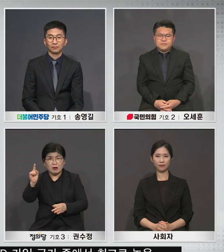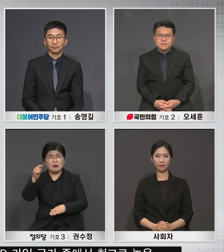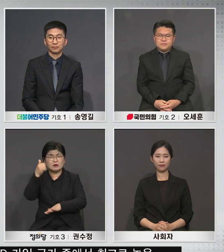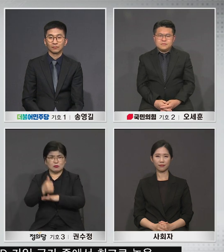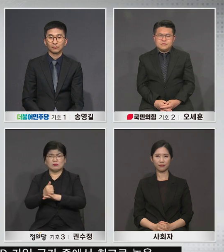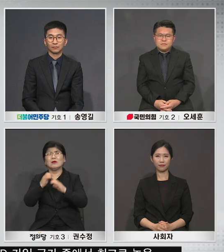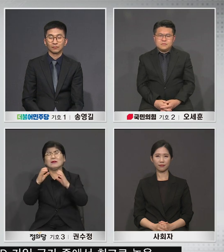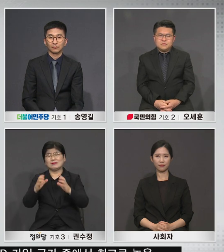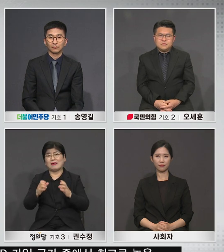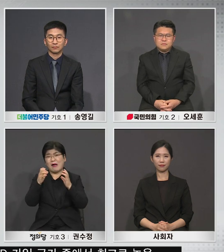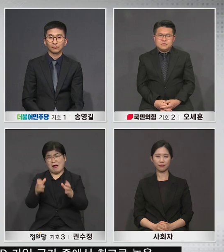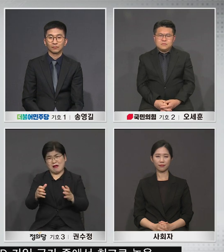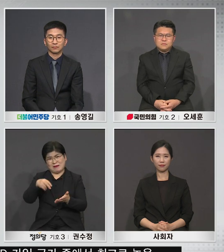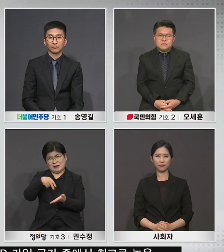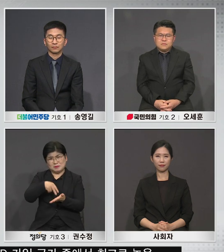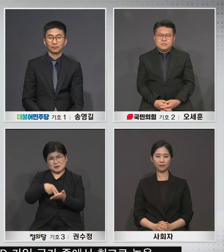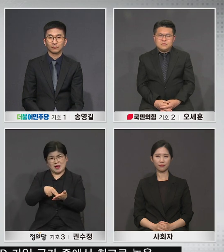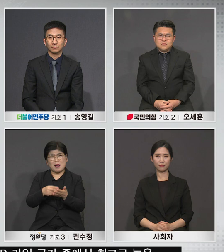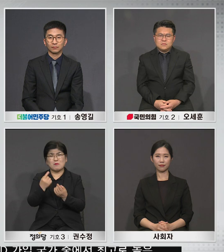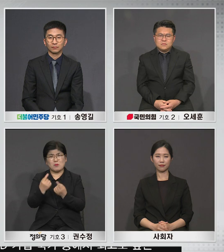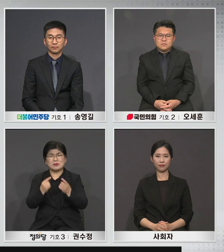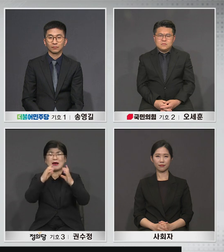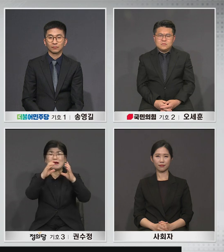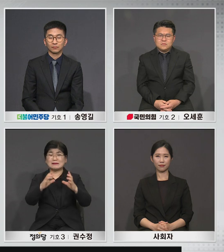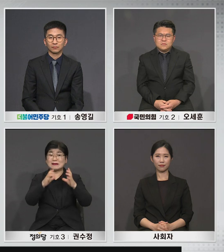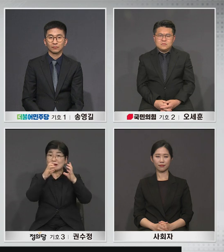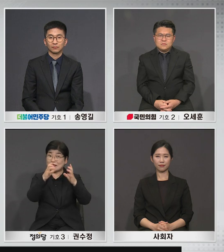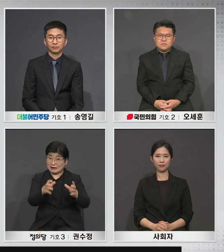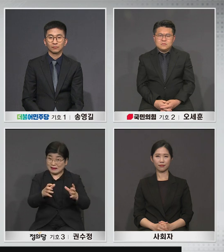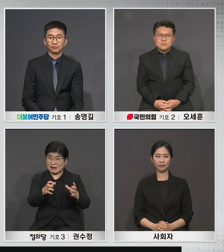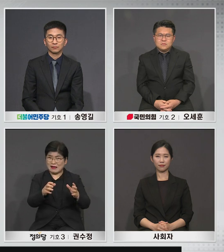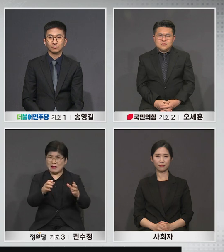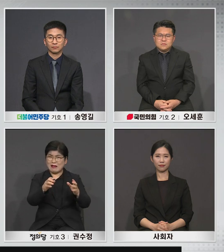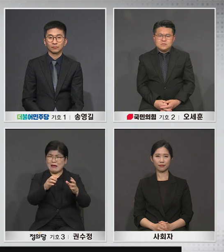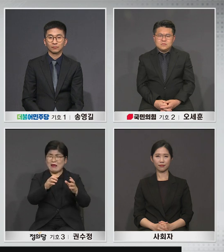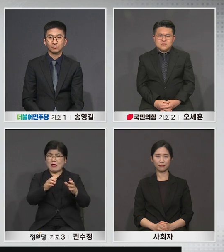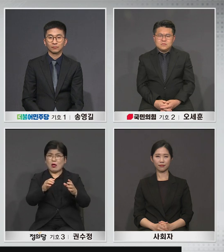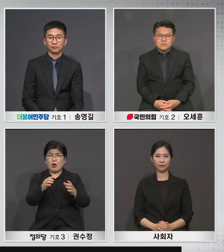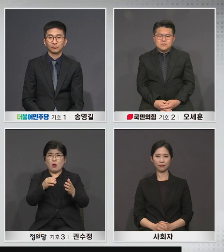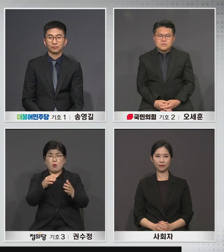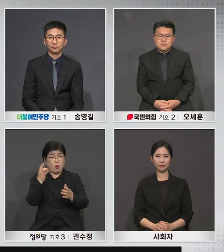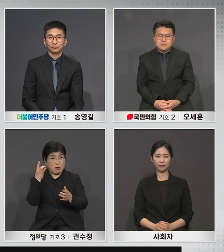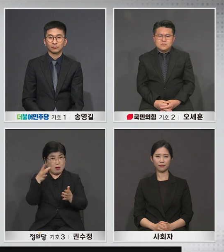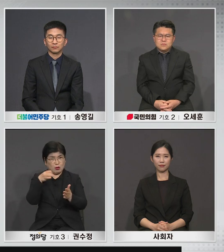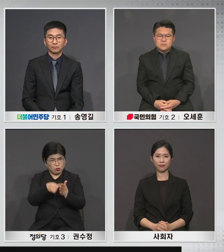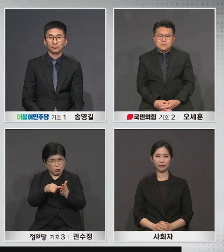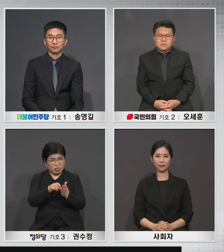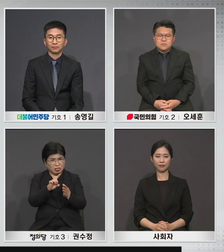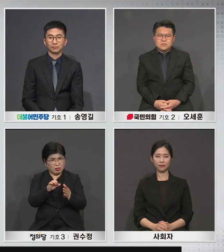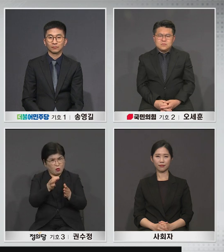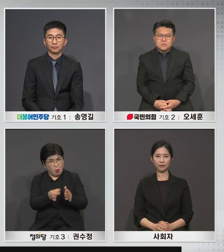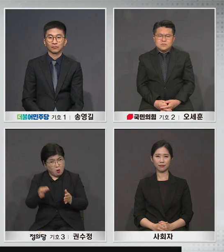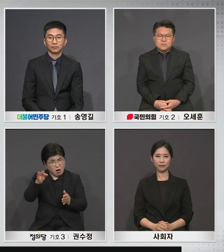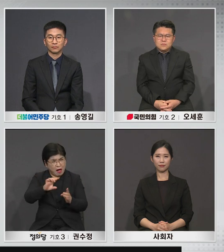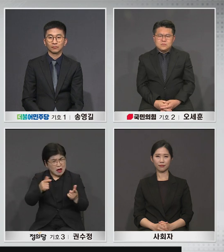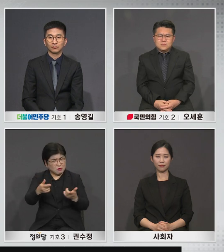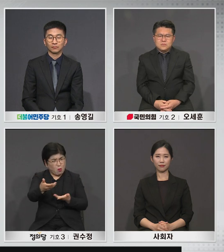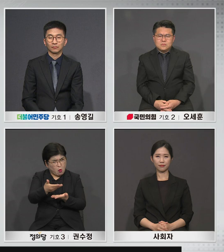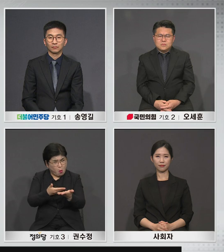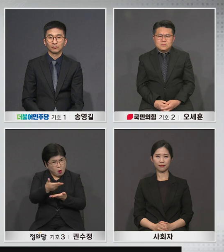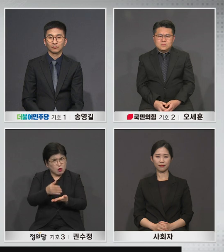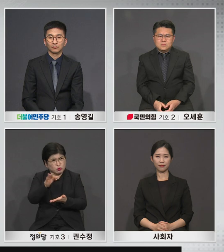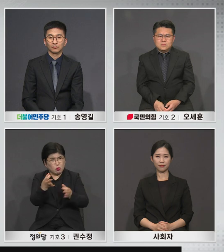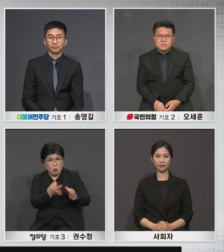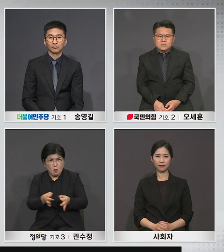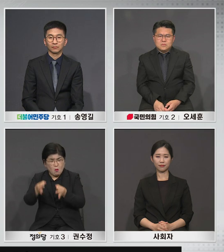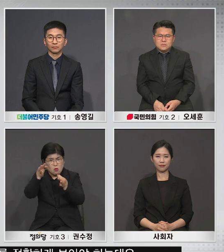국가적인 차원이라기보다는 국제적인 원자재값 상승이나 아니면 유통의 문제에 기인하고 있습니다. 그렇기 때문에